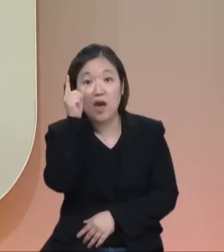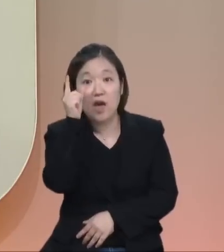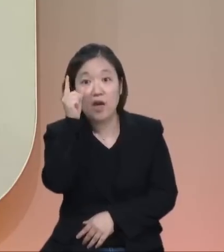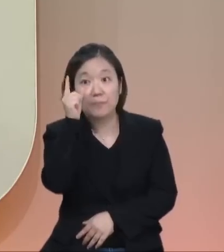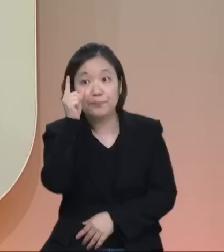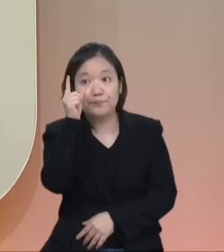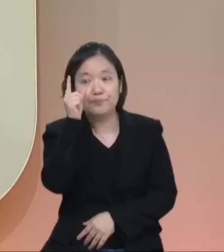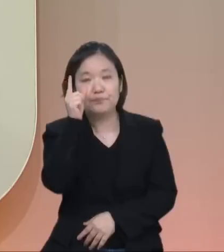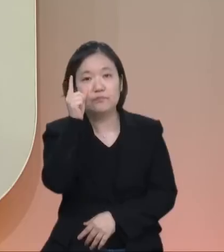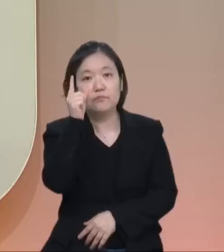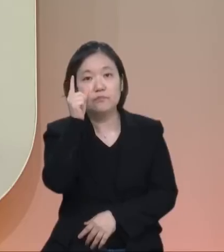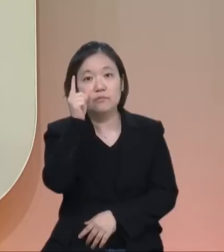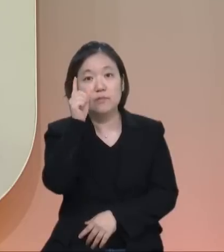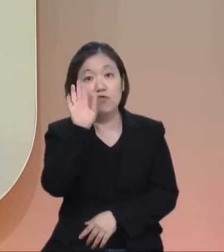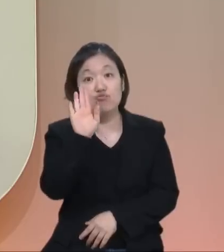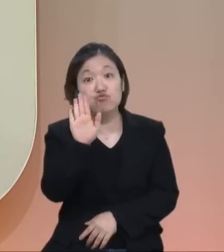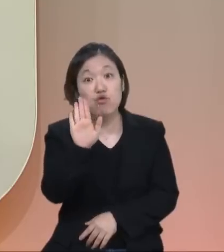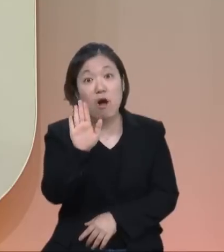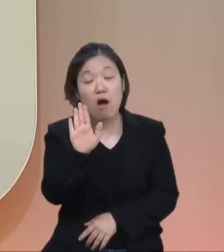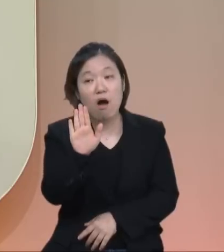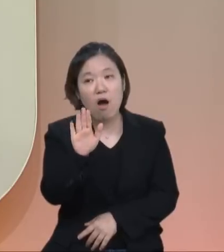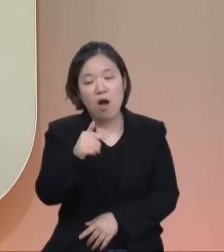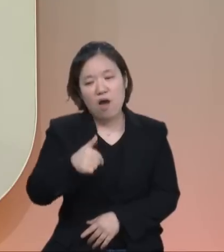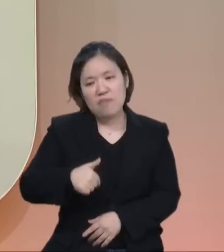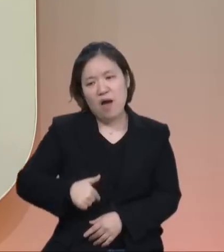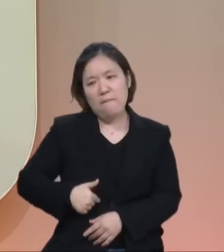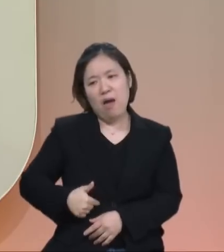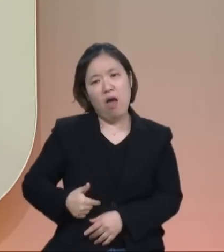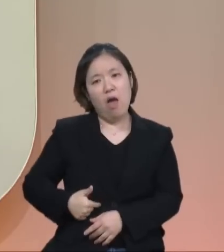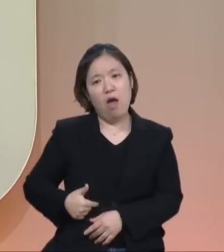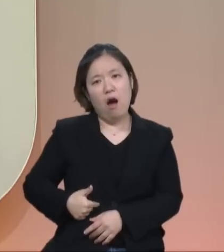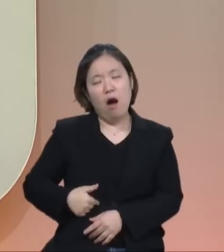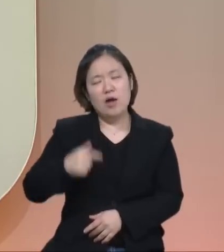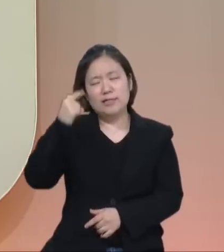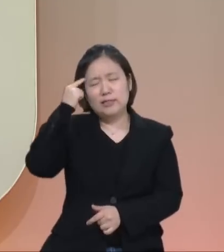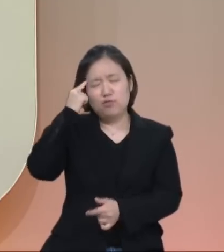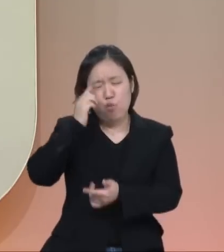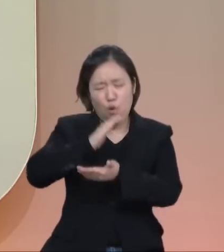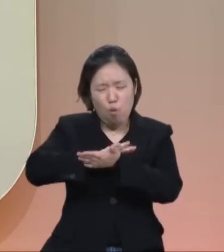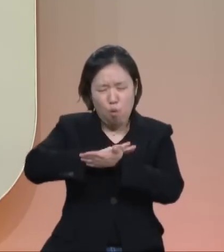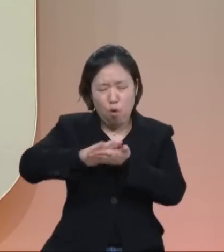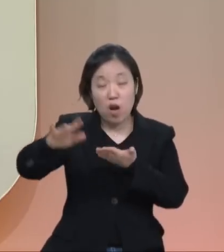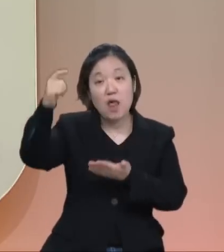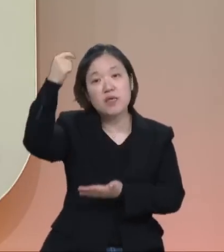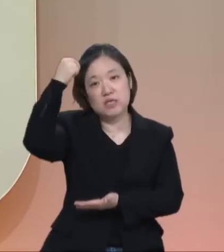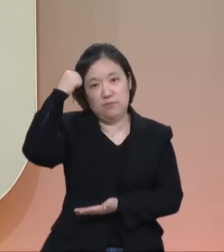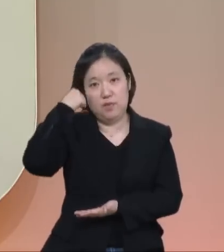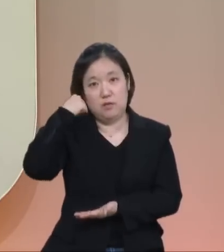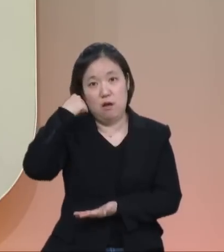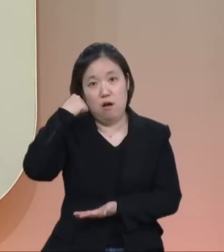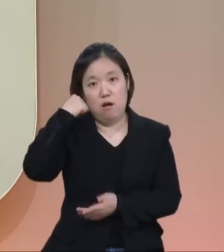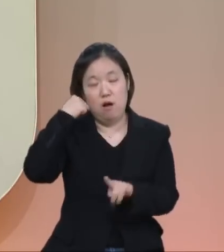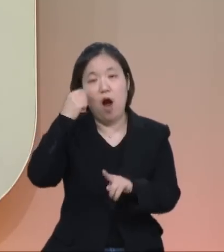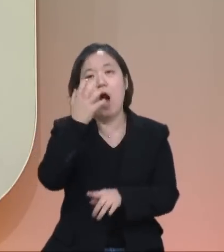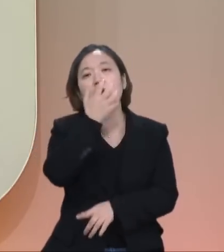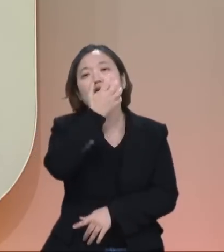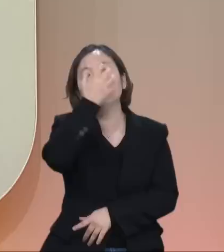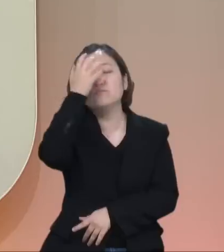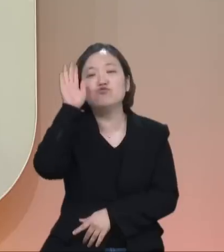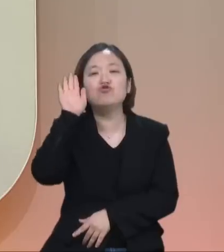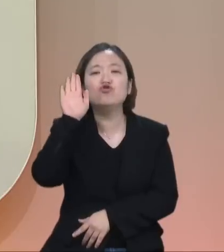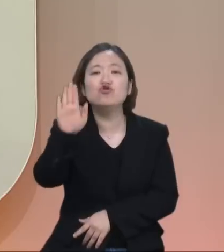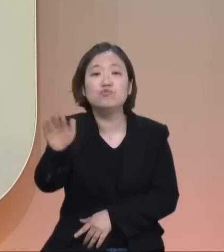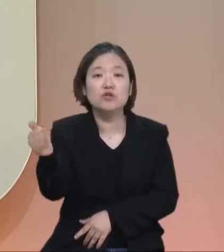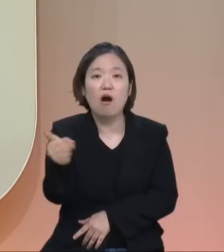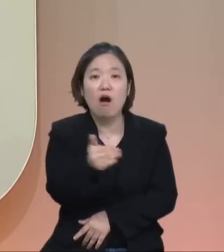딱 깼는데 너무나 뱃속이 시원하더라 그 꿈을 꾸고 나서 더 이상